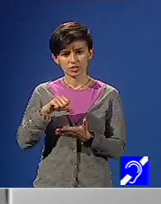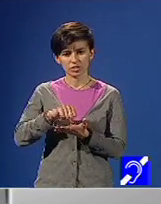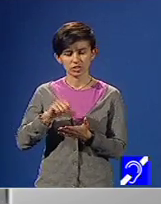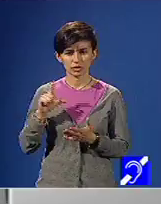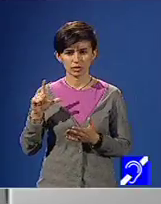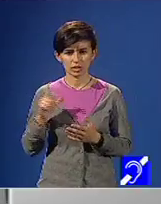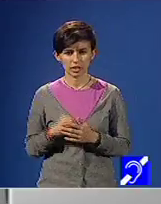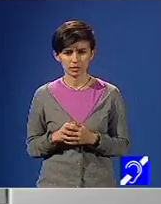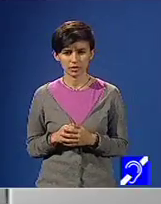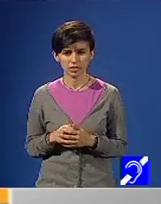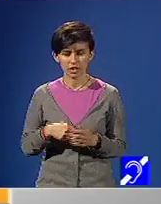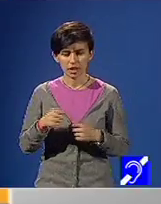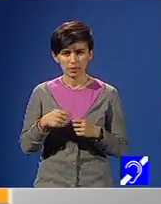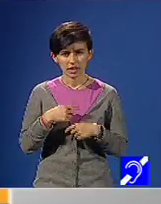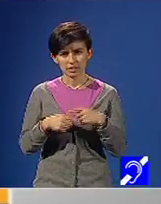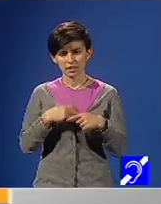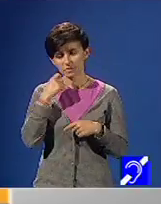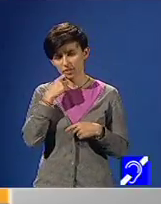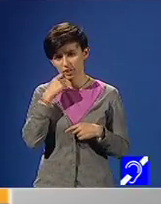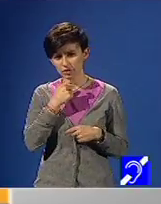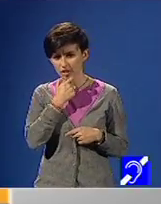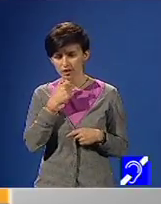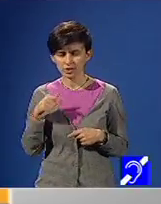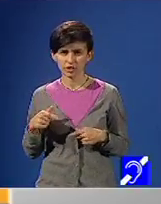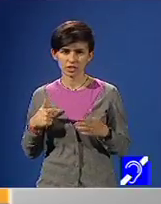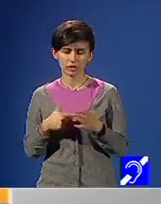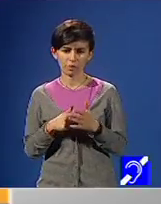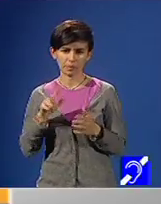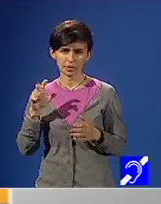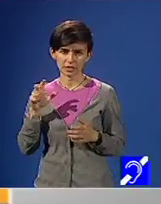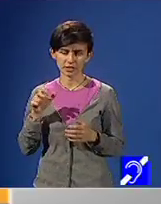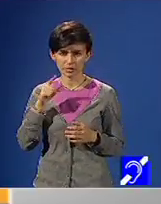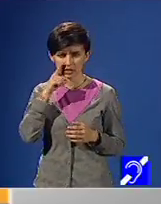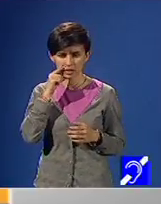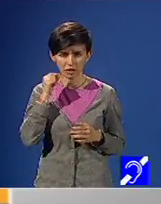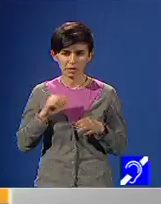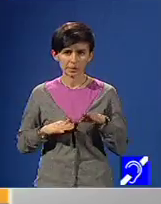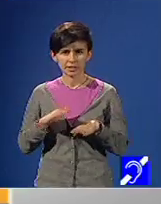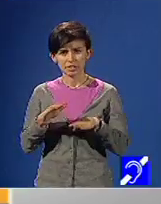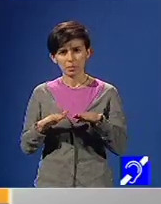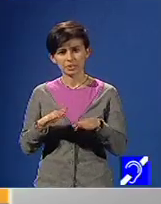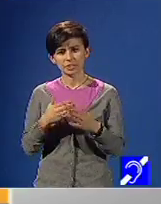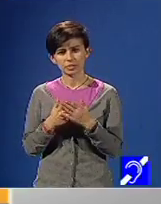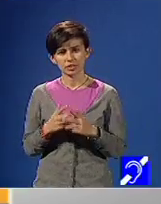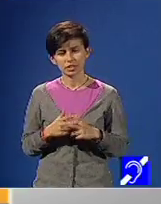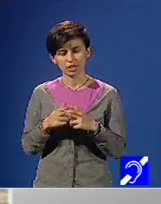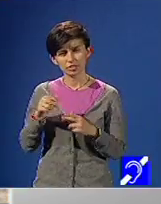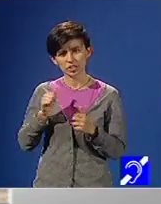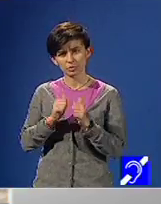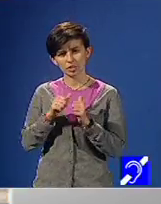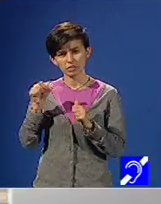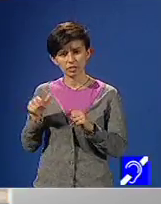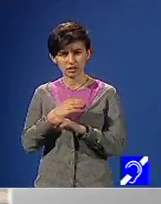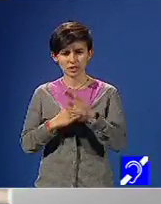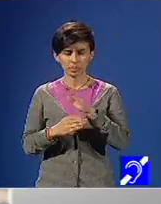desfășurare în Cluj-Napoca. Anul acesta, peste 2300 de oameni pășesc pentru a-i ajuta pe sportivii cu dizabilități